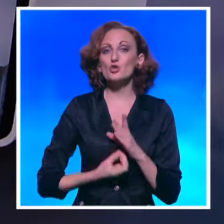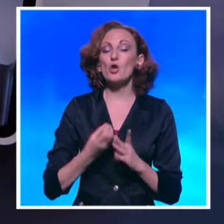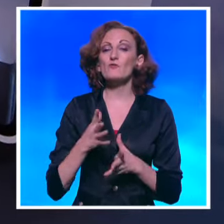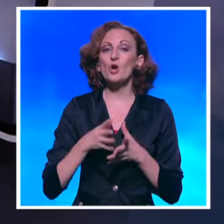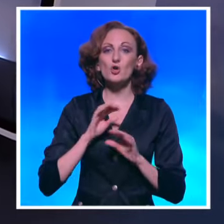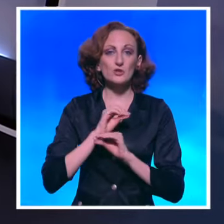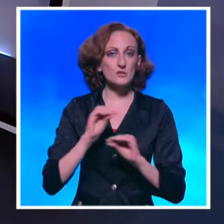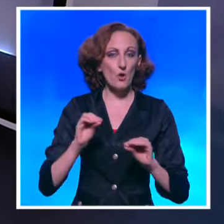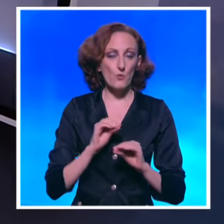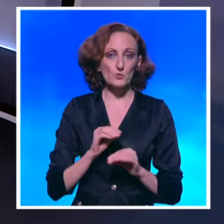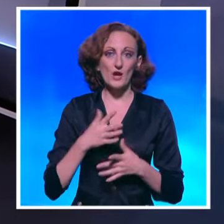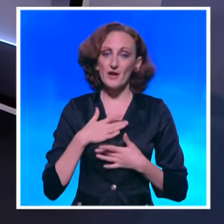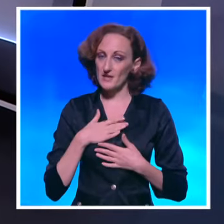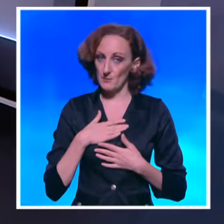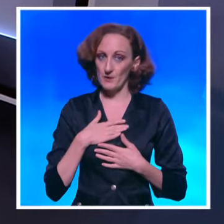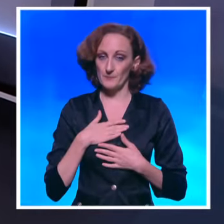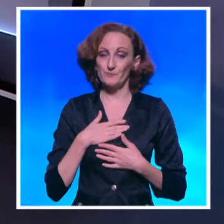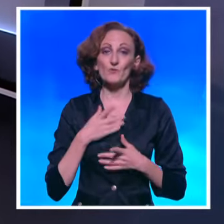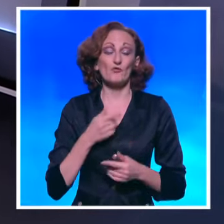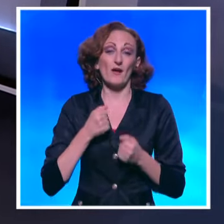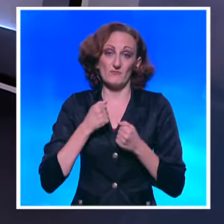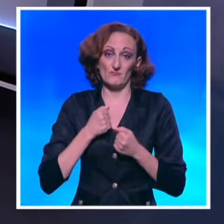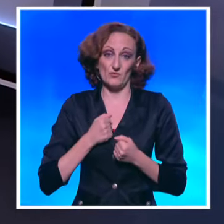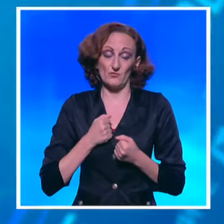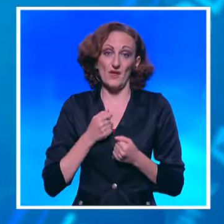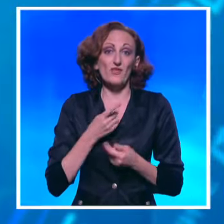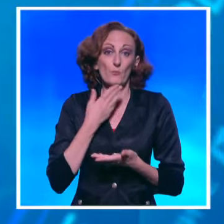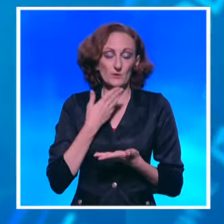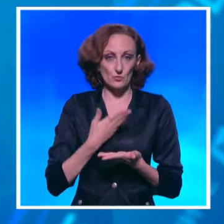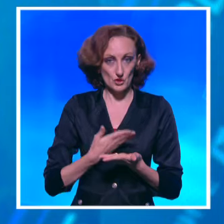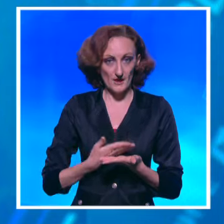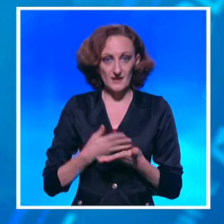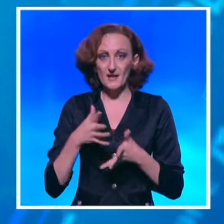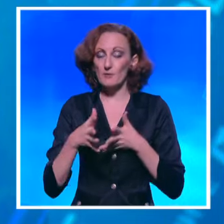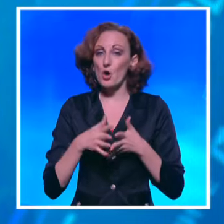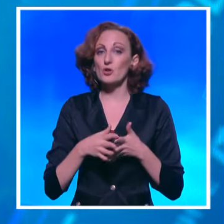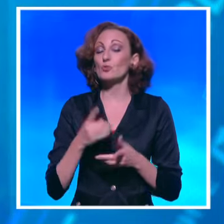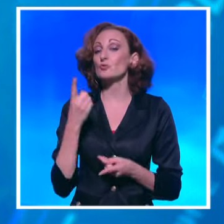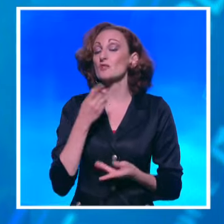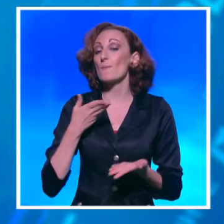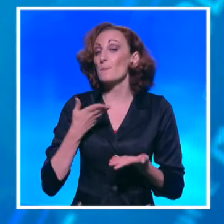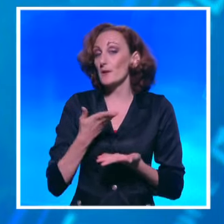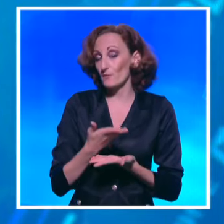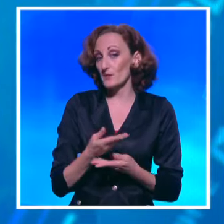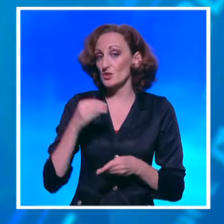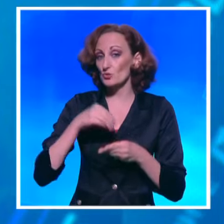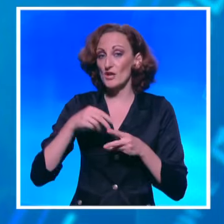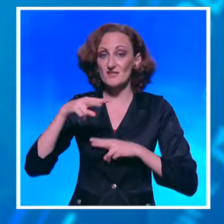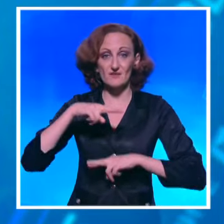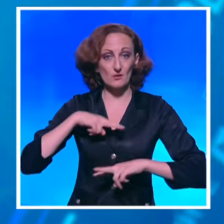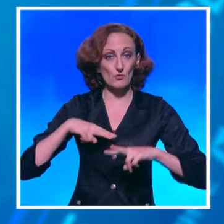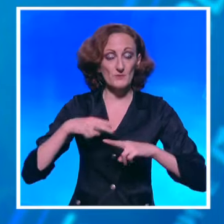обучавани? Има. И всъщност едно от тези предложения, за които споменах, беше именно към хора, които за пръв път ще се явят, да има